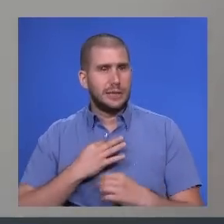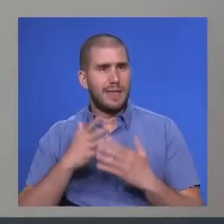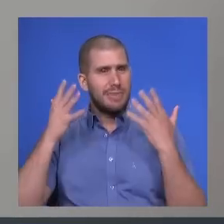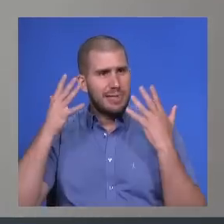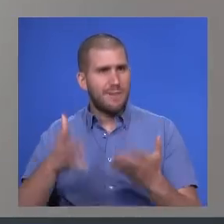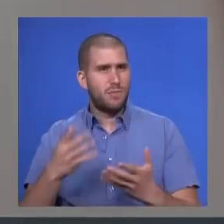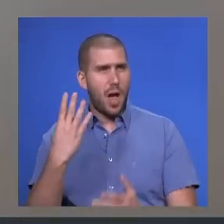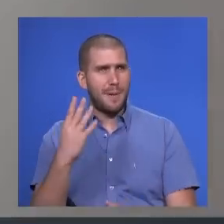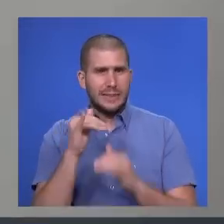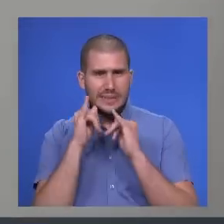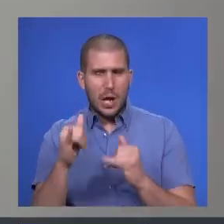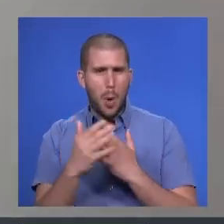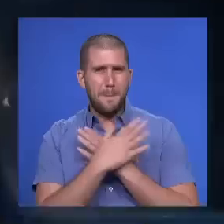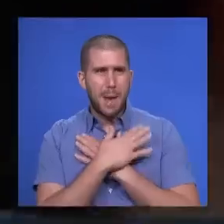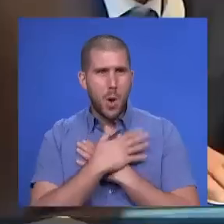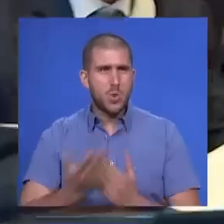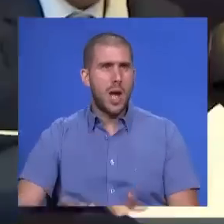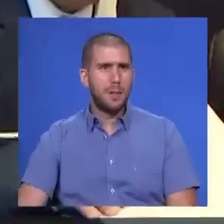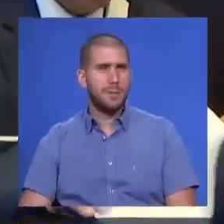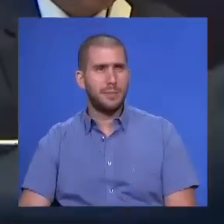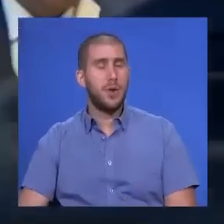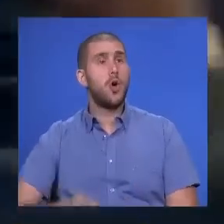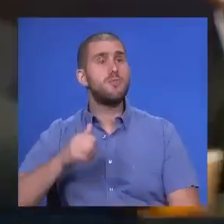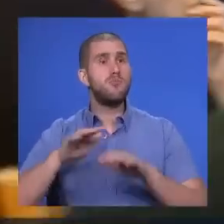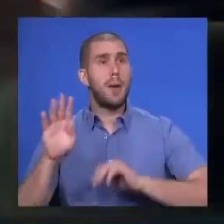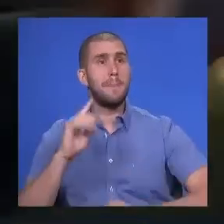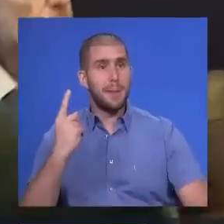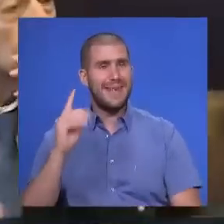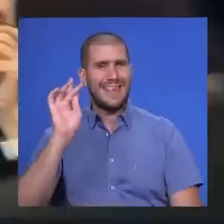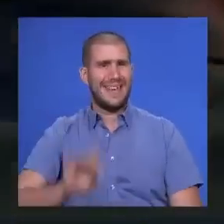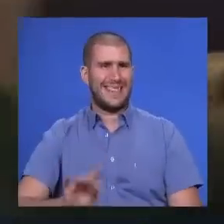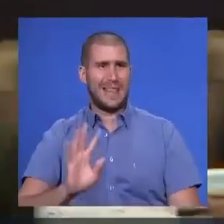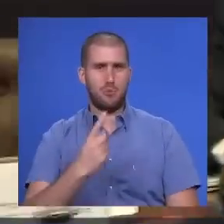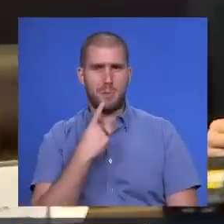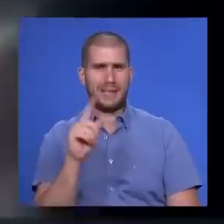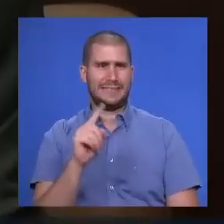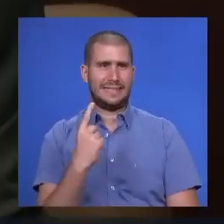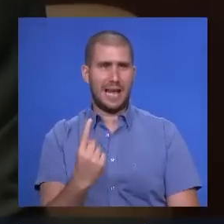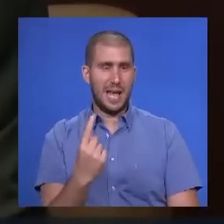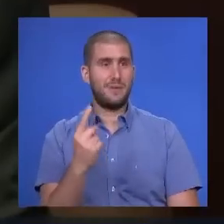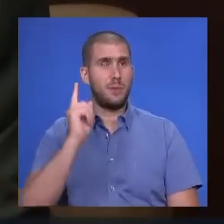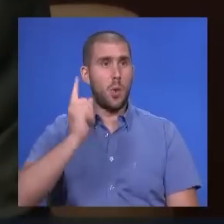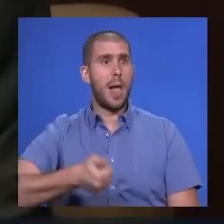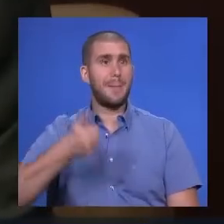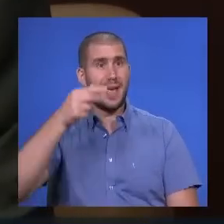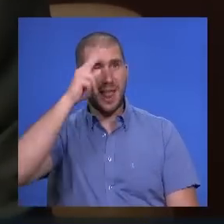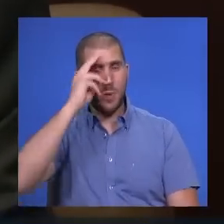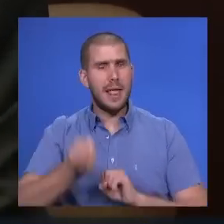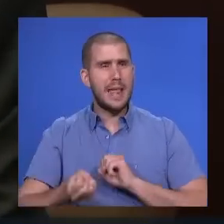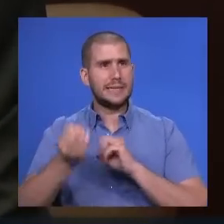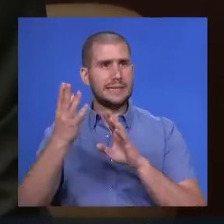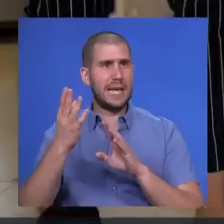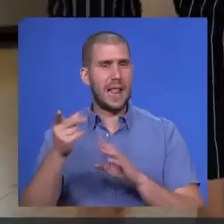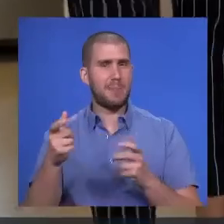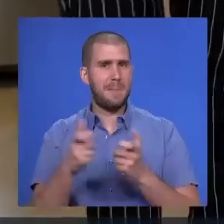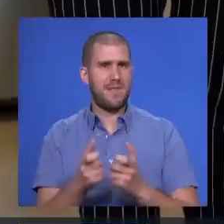4 וצעקו מרוקאים. ראש הממשלה נתניהו גינה את דבריו של זרקה והורה למנכ"ל הליכוד לסלק אותו משורות